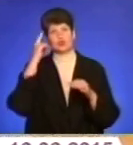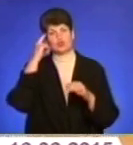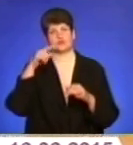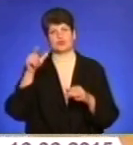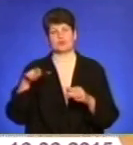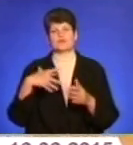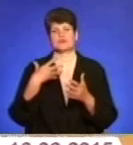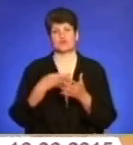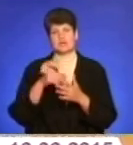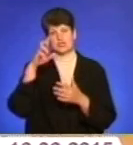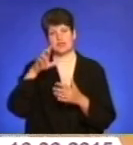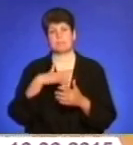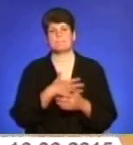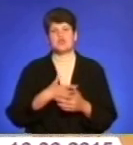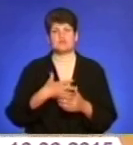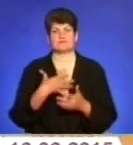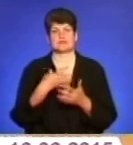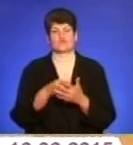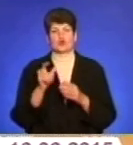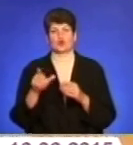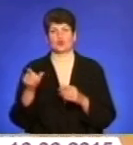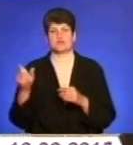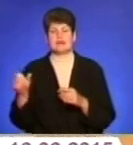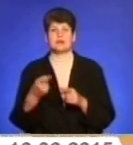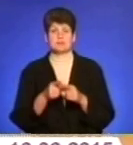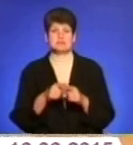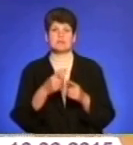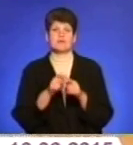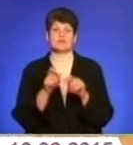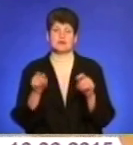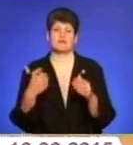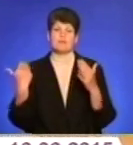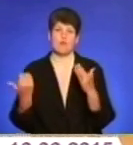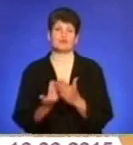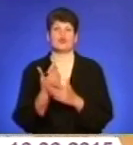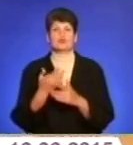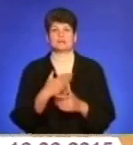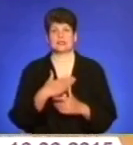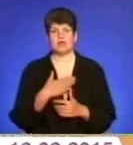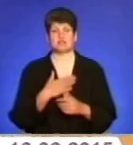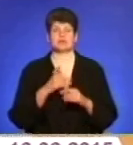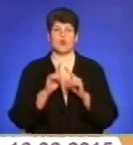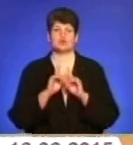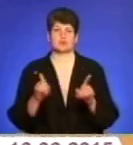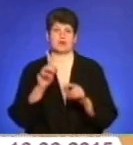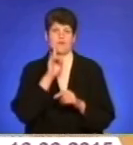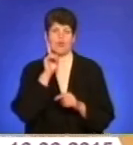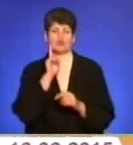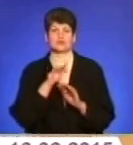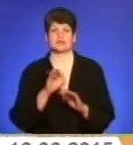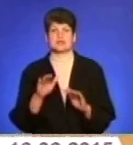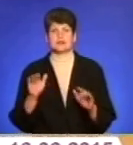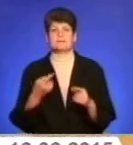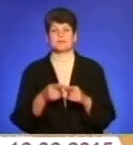своїй державі, які переживав за своїх людей. І це ми відкриваємо зараз наново, бо для наших, особливо молоді, дітей,